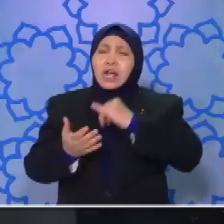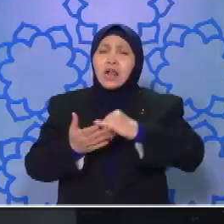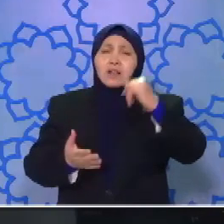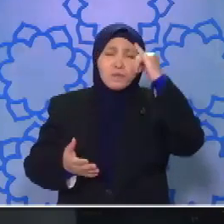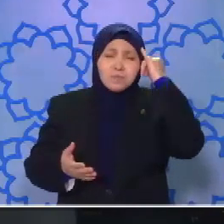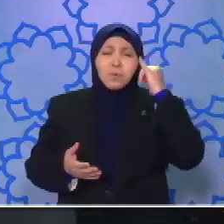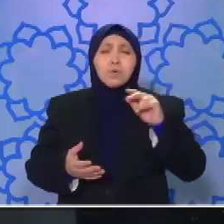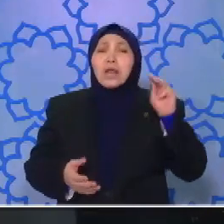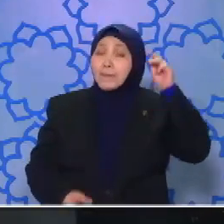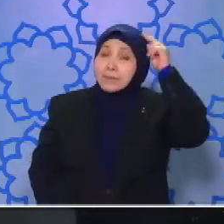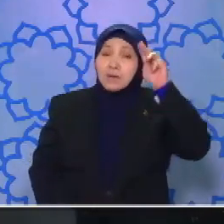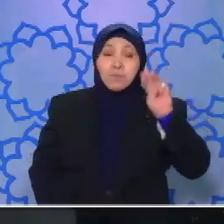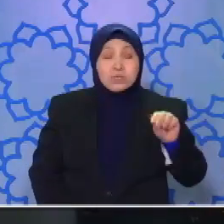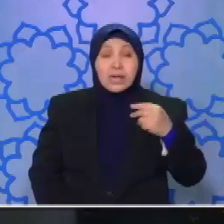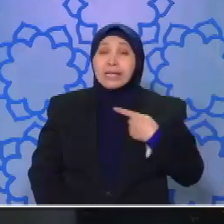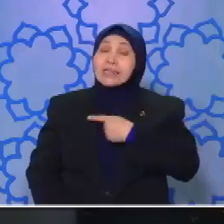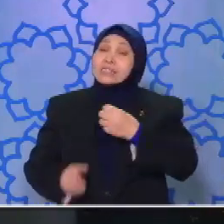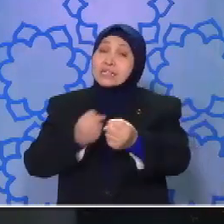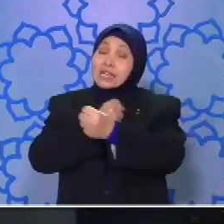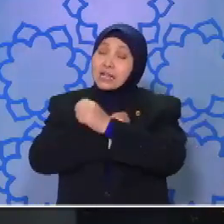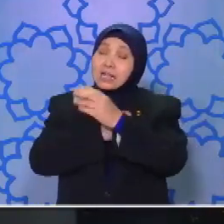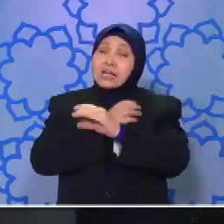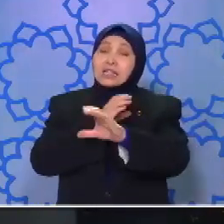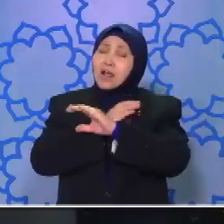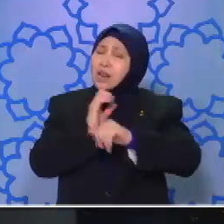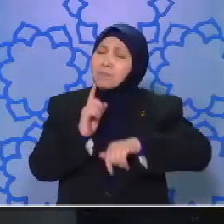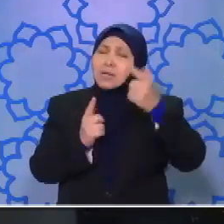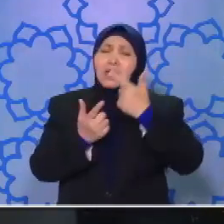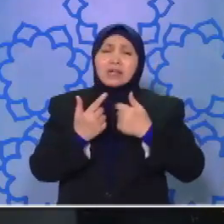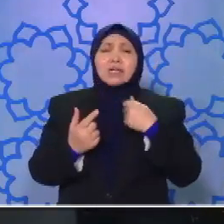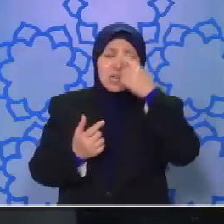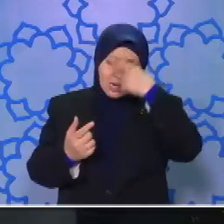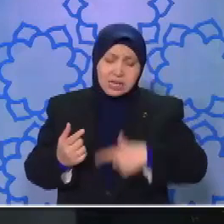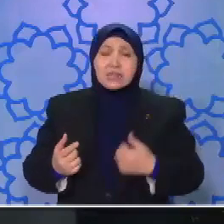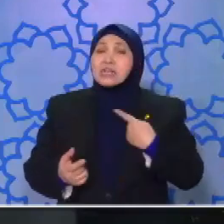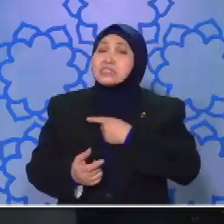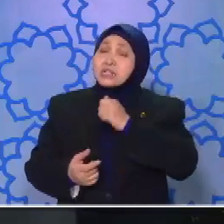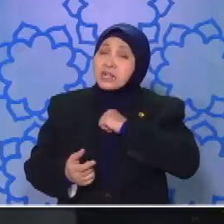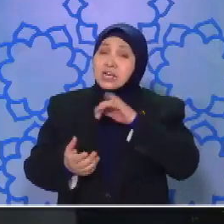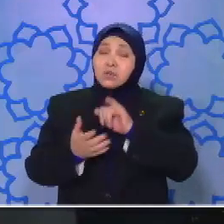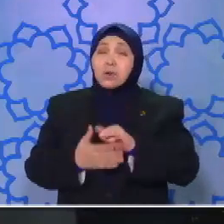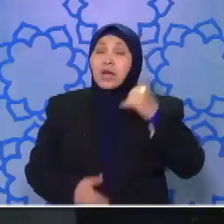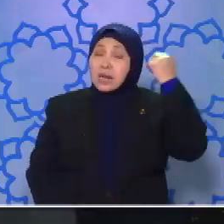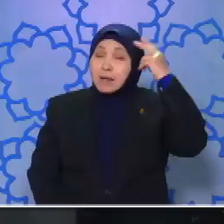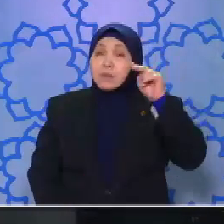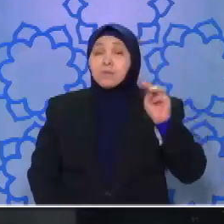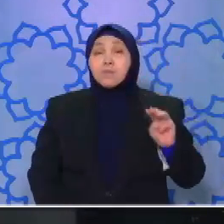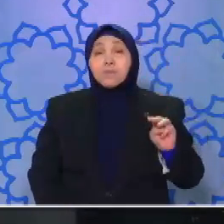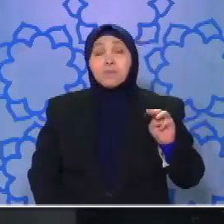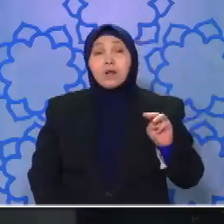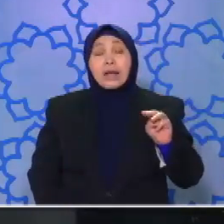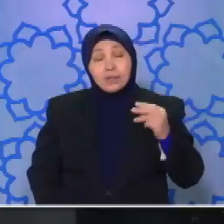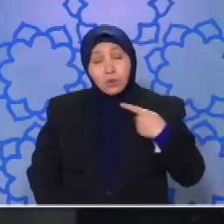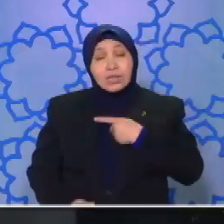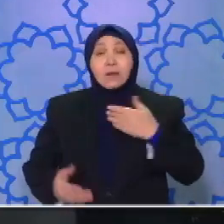Musa alaihissalam yang kita sayangi, yang kita cintai lebih daripada diri kita sendiri. Inilah Nabi alaihissalam,